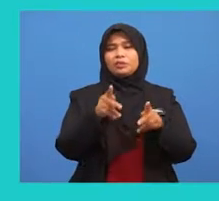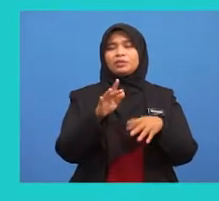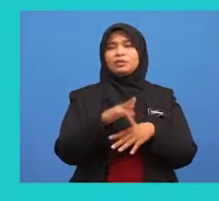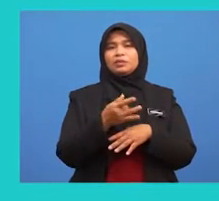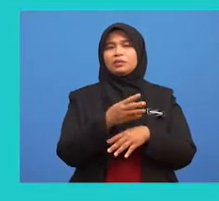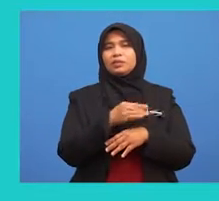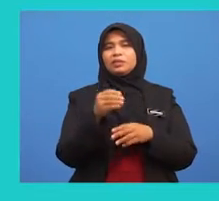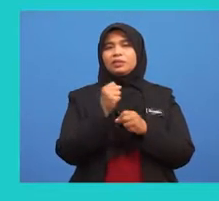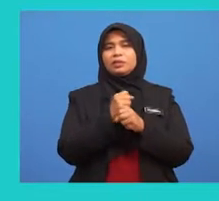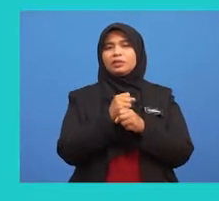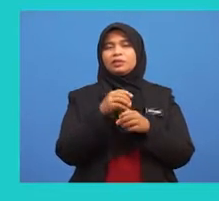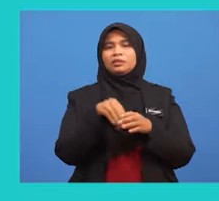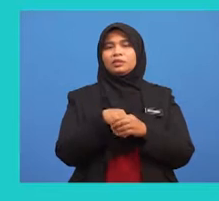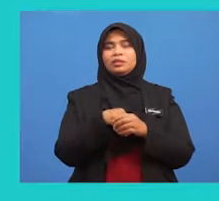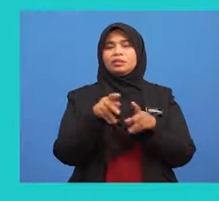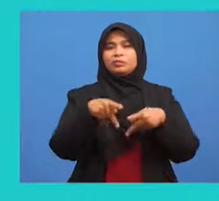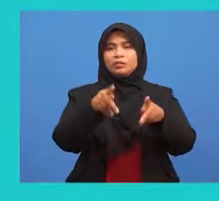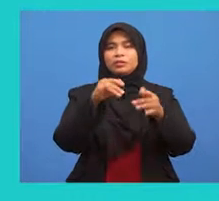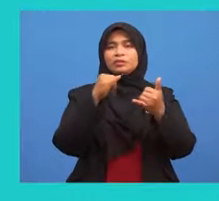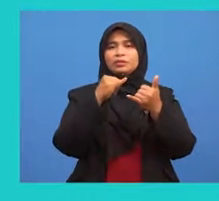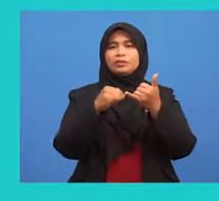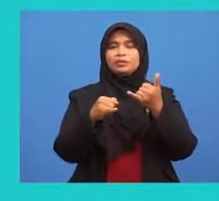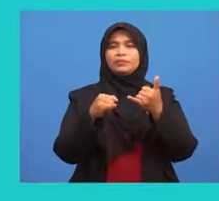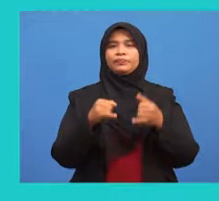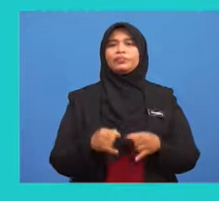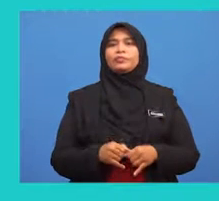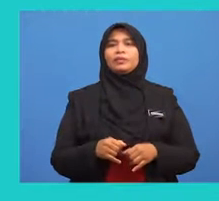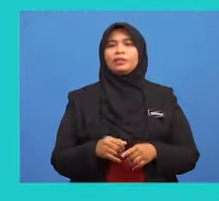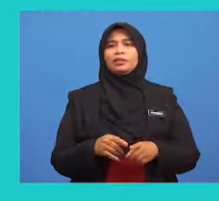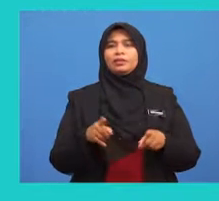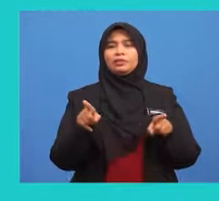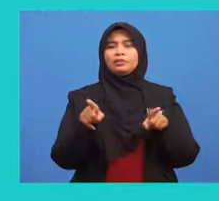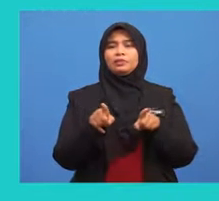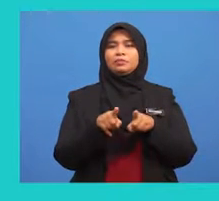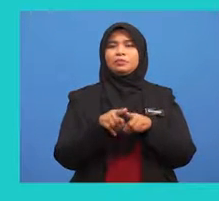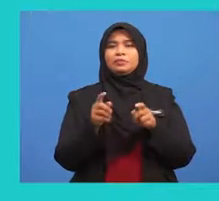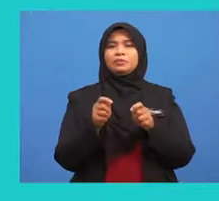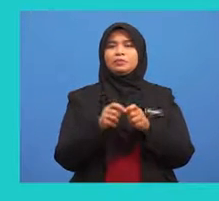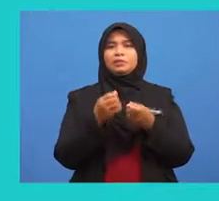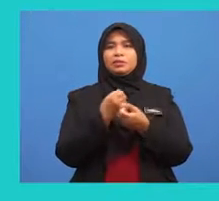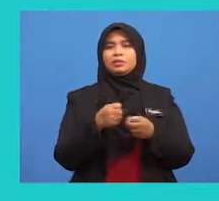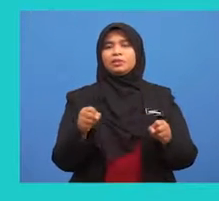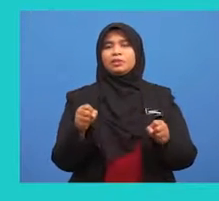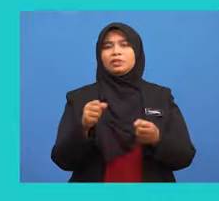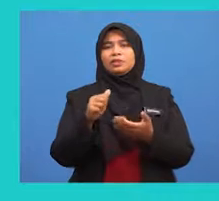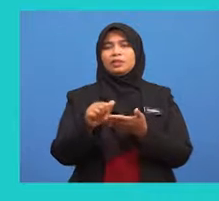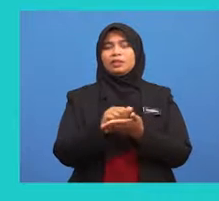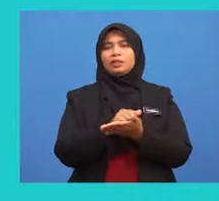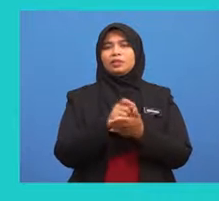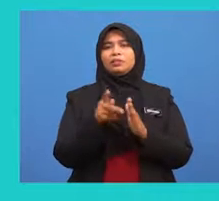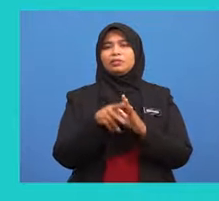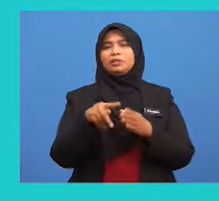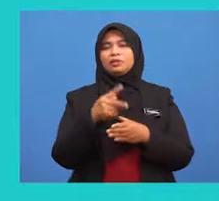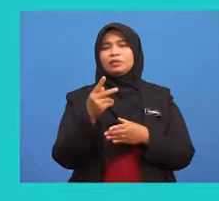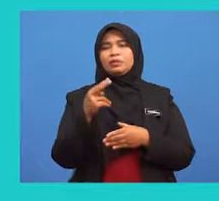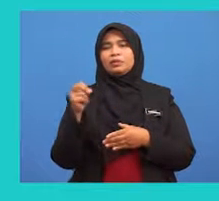proses akhir. Ianya sama seperti kita menyediakan akaun pengeluaran tanpa kerja